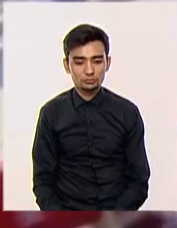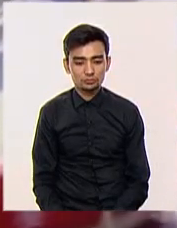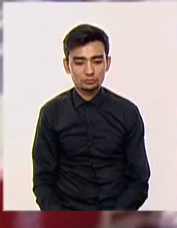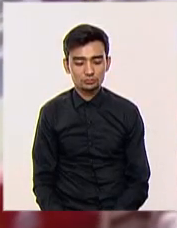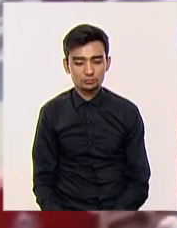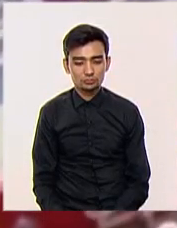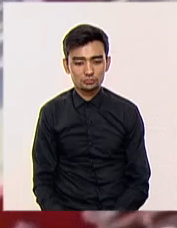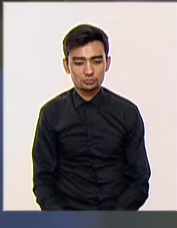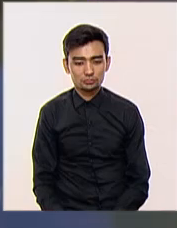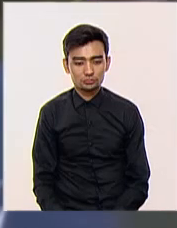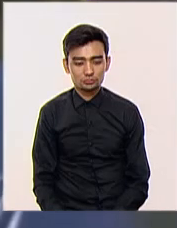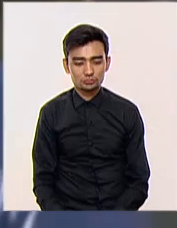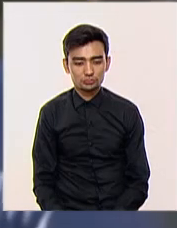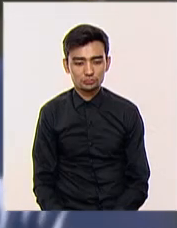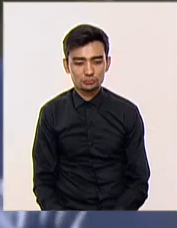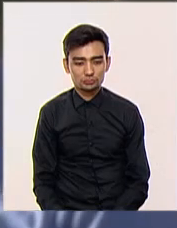Deus, que unigenito un tu,